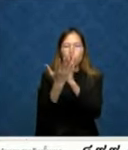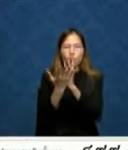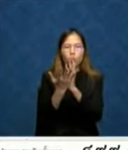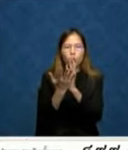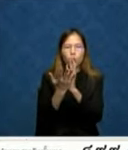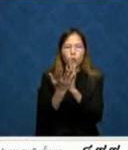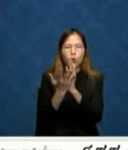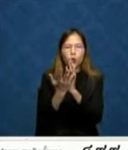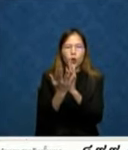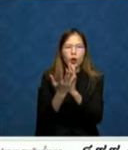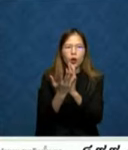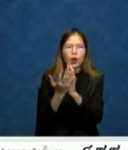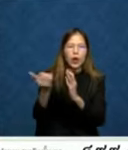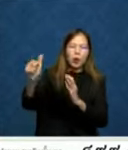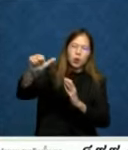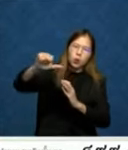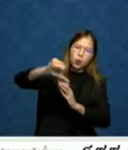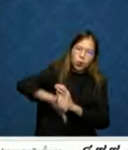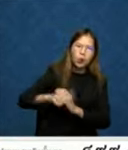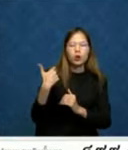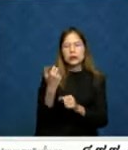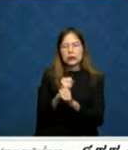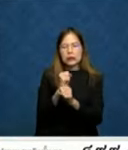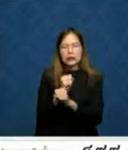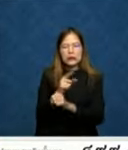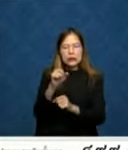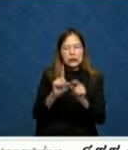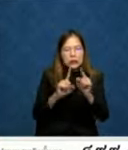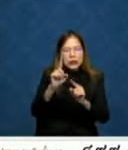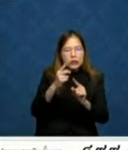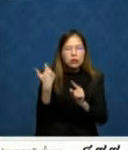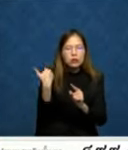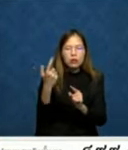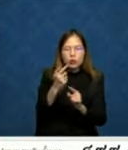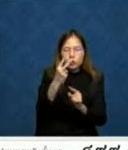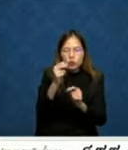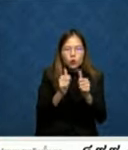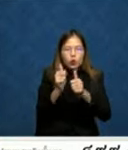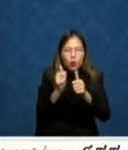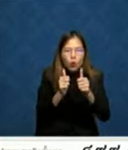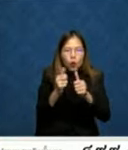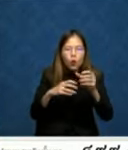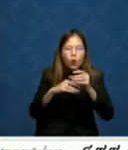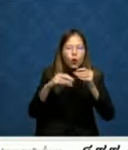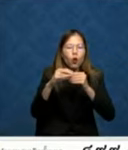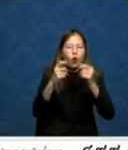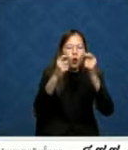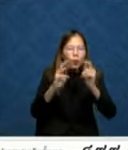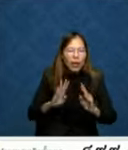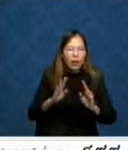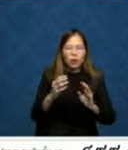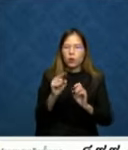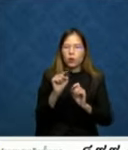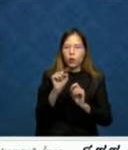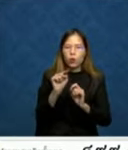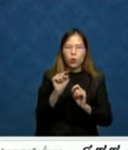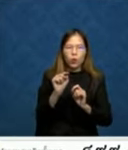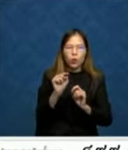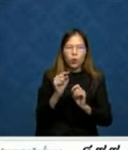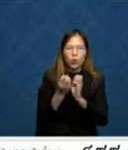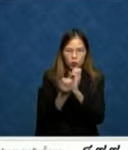แล้วให้แย่ลงไปกว่าเดิมการละเลยมิติด้านการแข่งขันทำให้การออกแบบโครงการอย่างที่เป็นอยู่เสี่ยงมากที่จะกลายเป็นพ